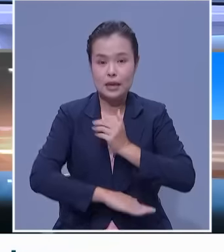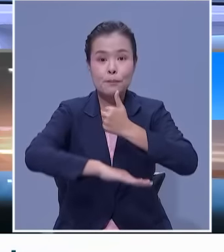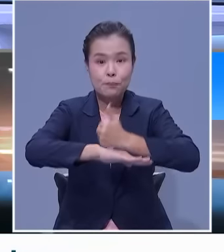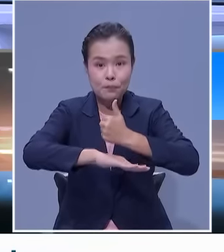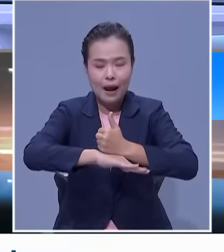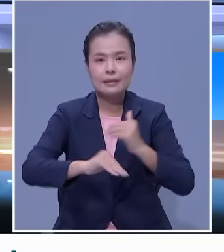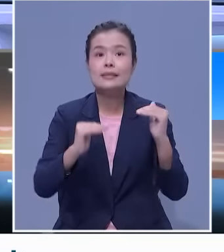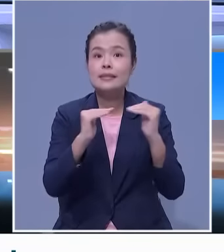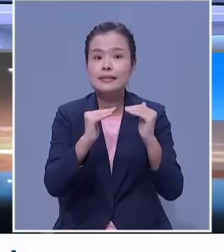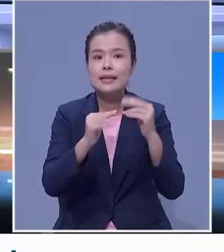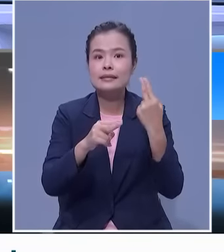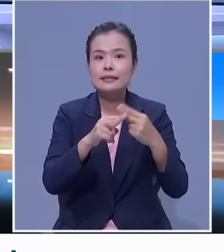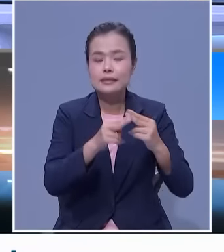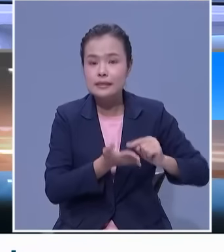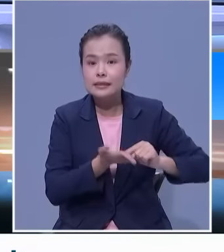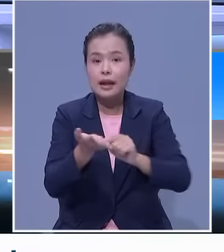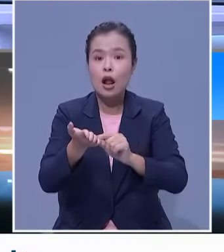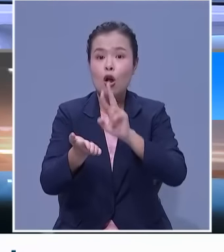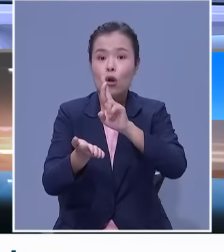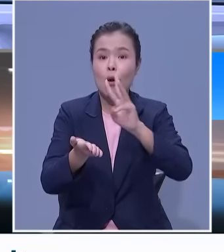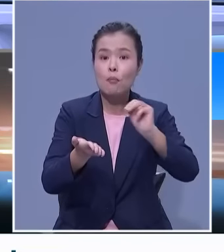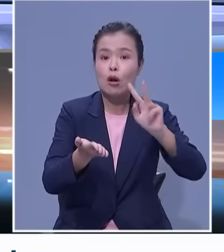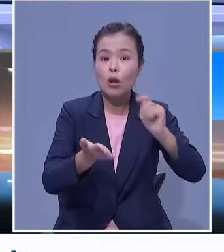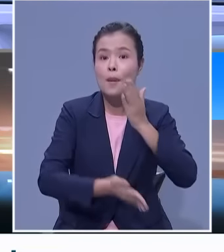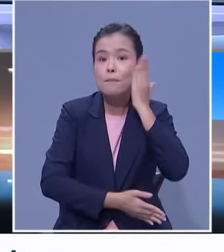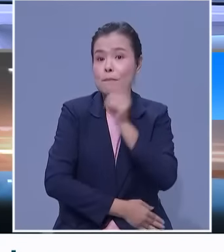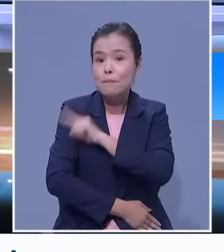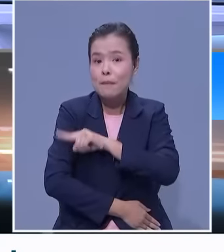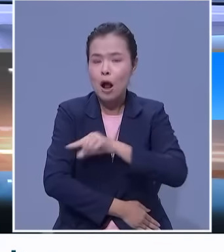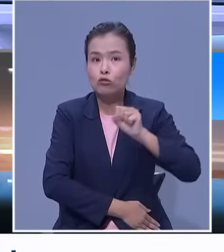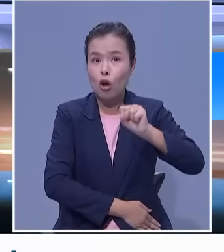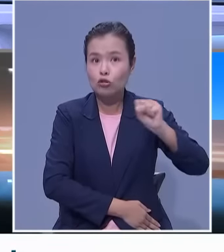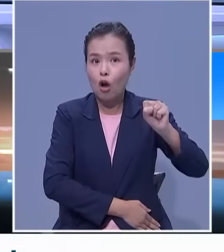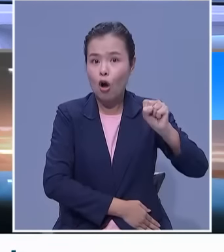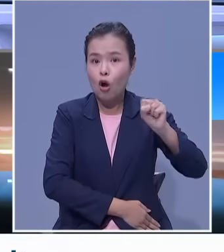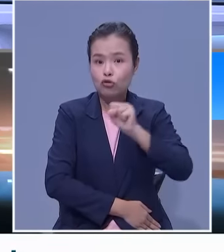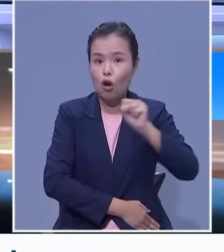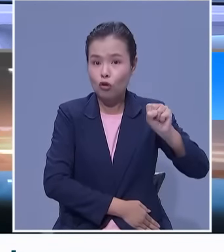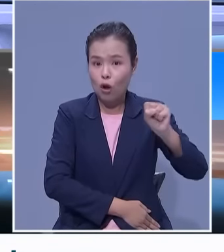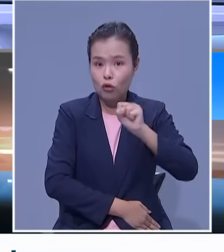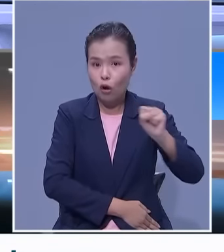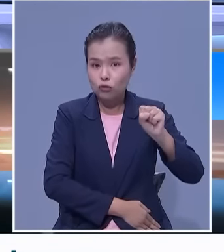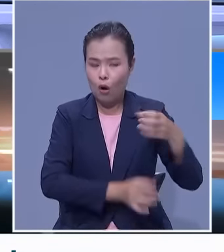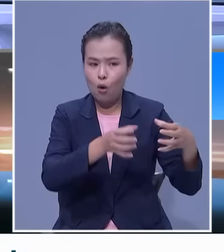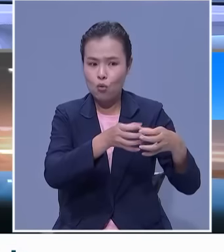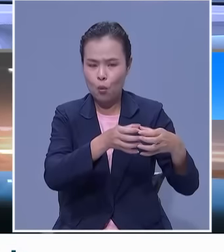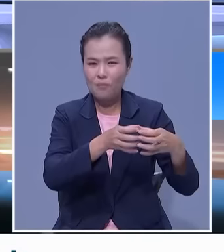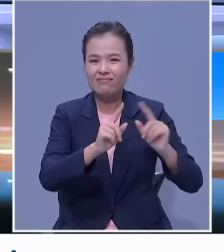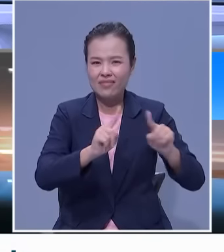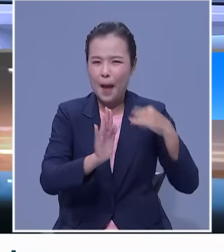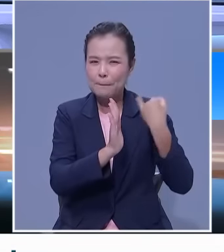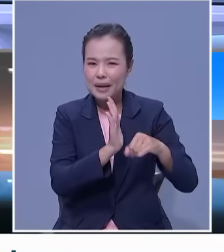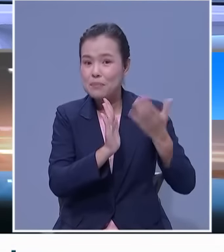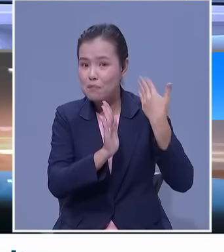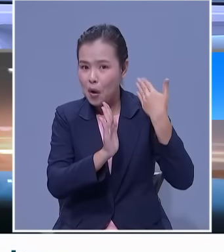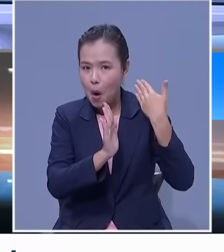สิทธิในการส่งรายชื่อรัฐมนตรีกับร้อยเอกธรรมนัสที่มีสสอยู่ในมือระดับนึงแต่ก็มีแผลเป็นของตัวเองเหมือนกัน